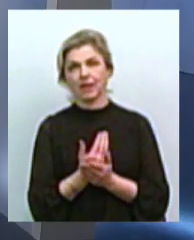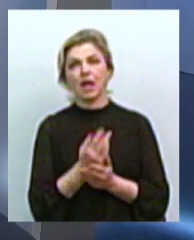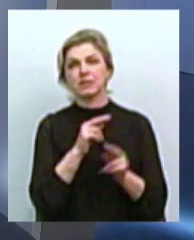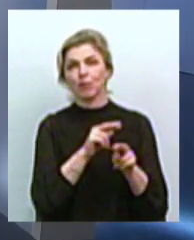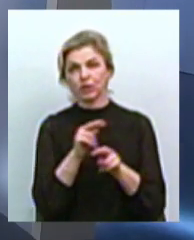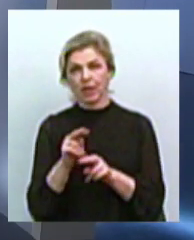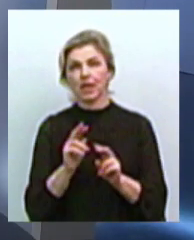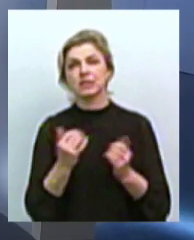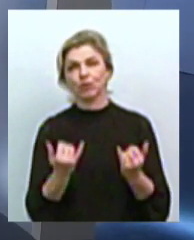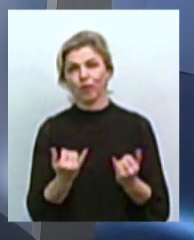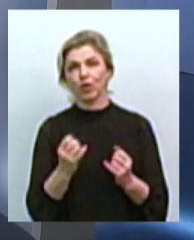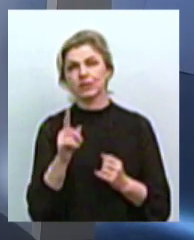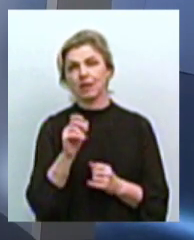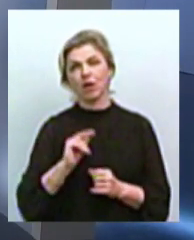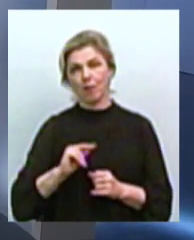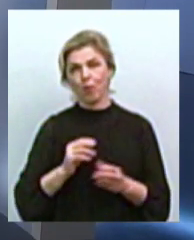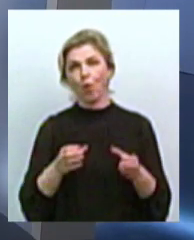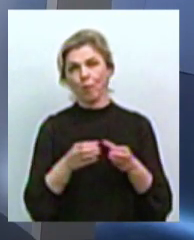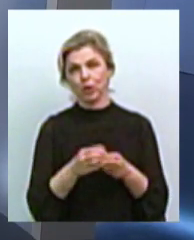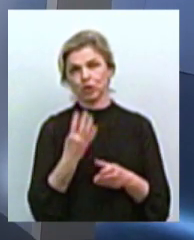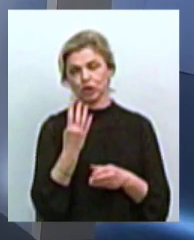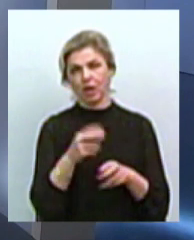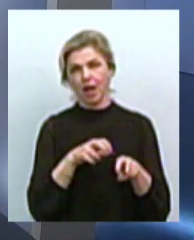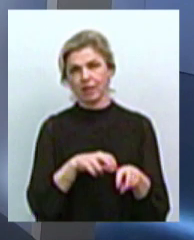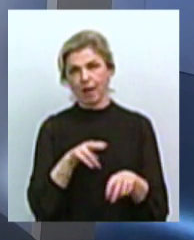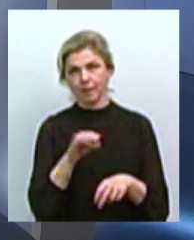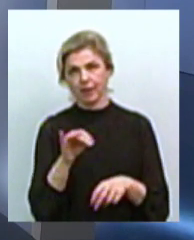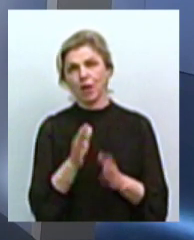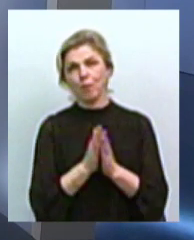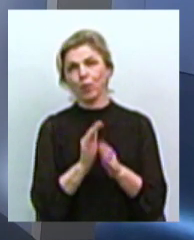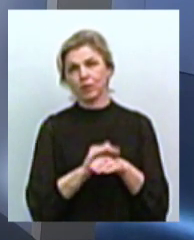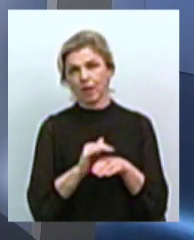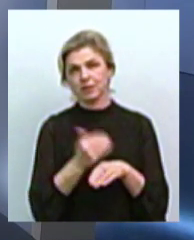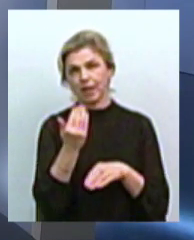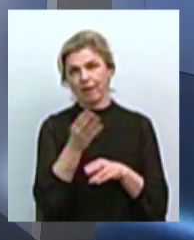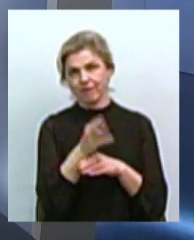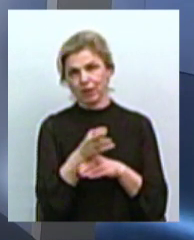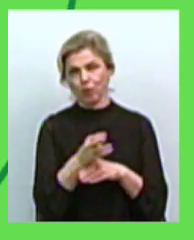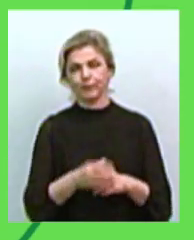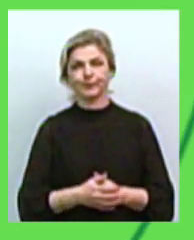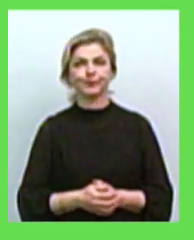спостерігали сьогодні за роботою команди 4 лапи. Будь ласка, їх відеоматеріал.